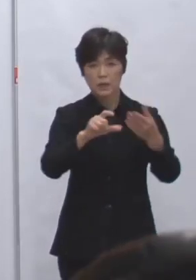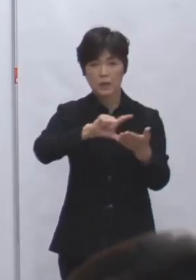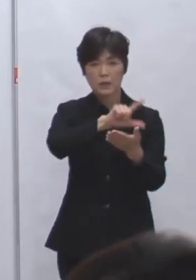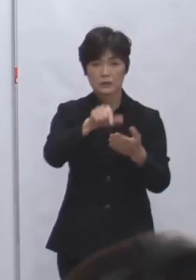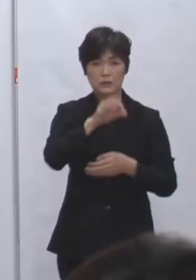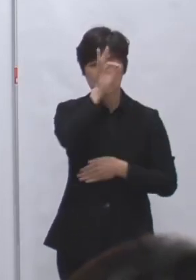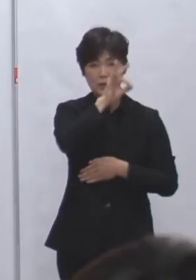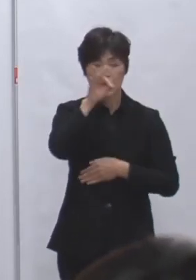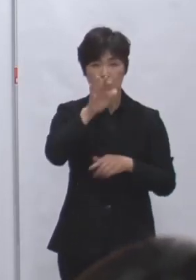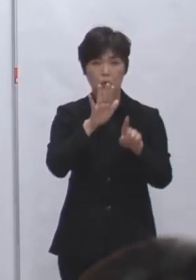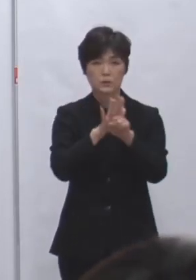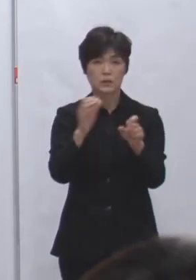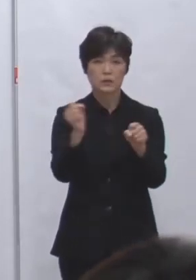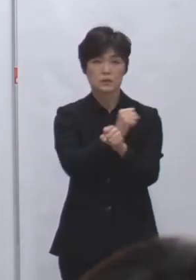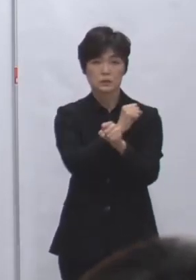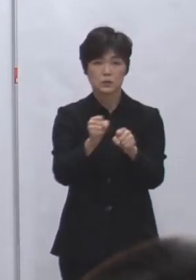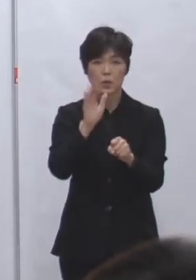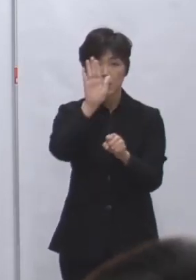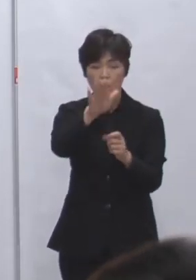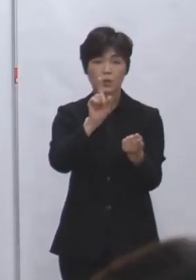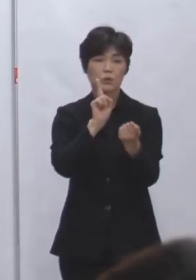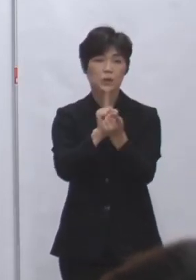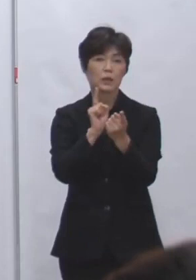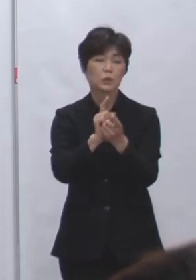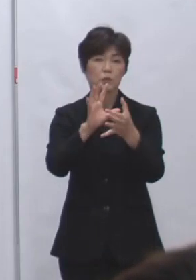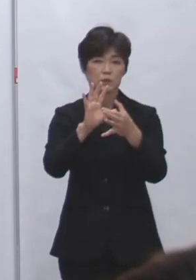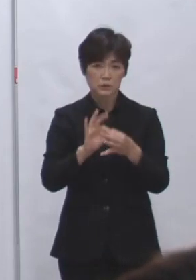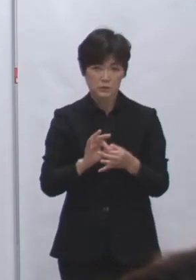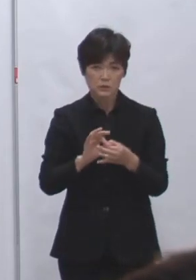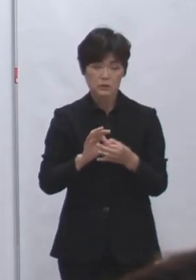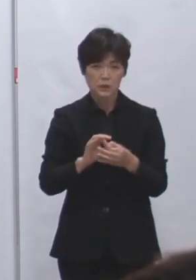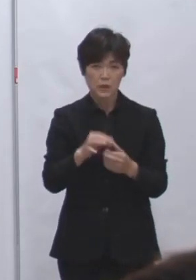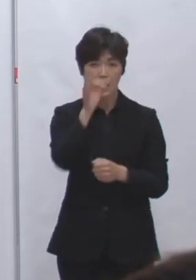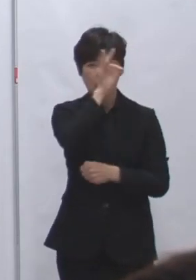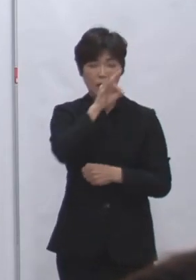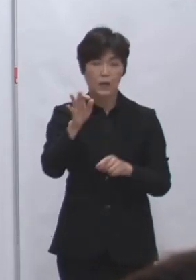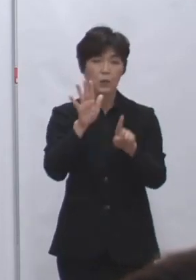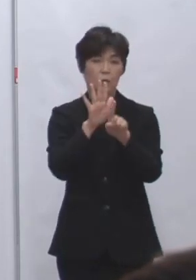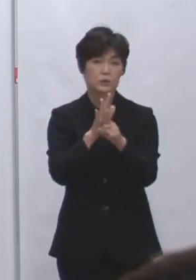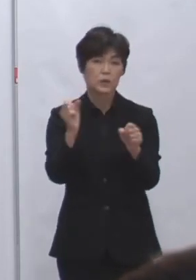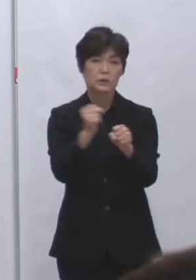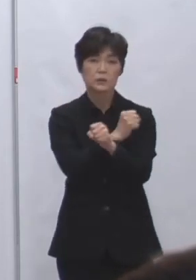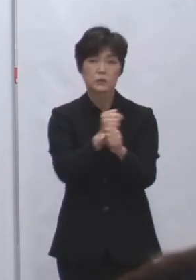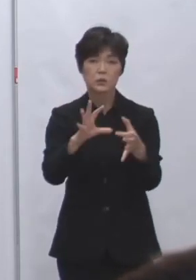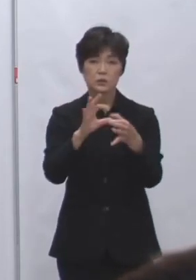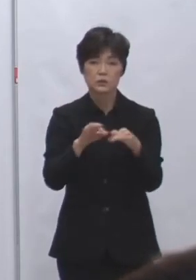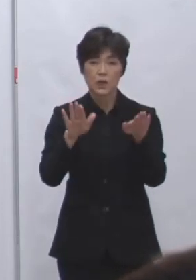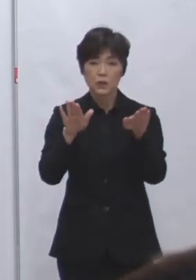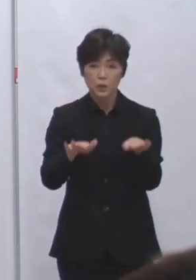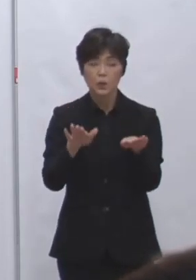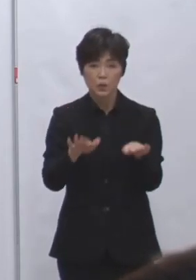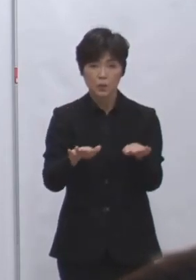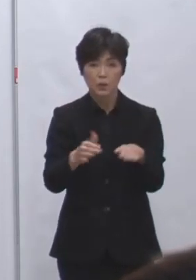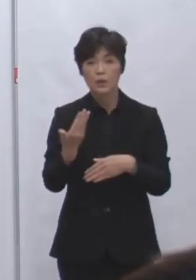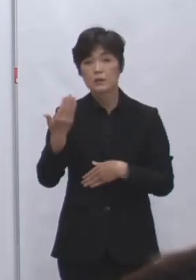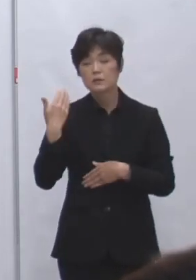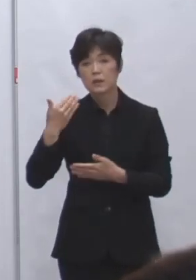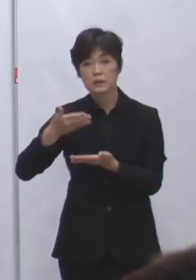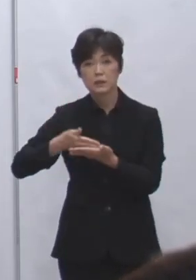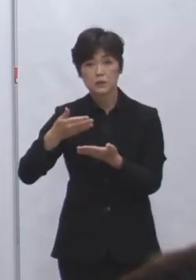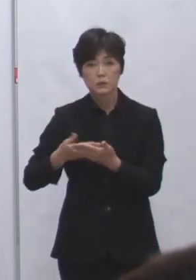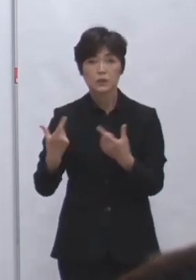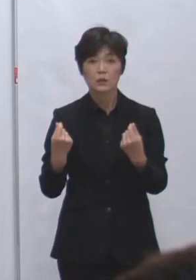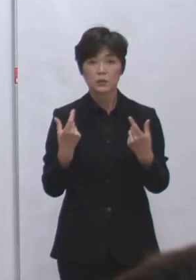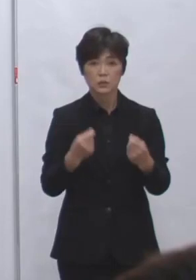域観光支援事業の今後の対応でございますが、地域観光支援事業について、本日現在で先ほど申しましたごと